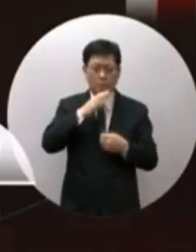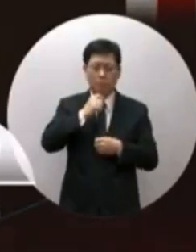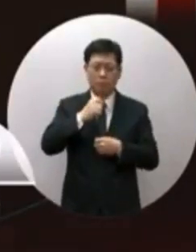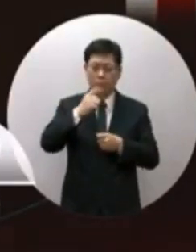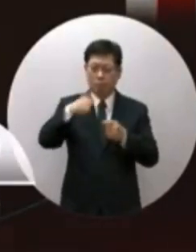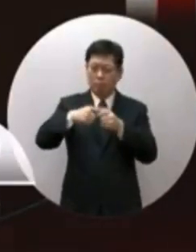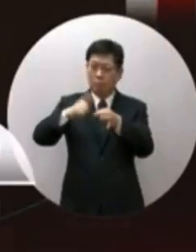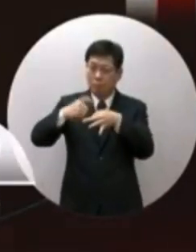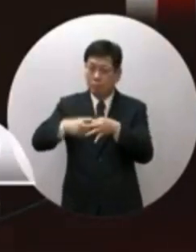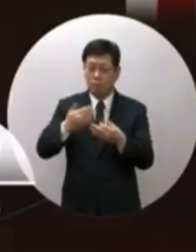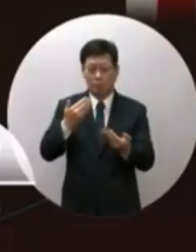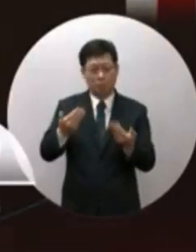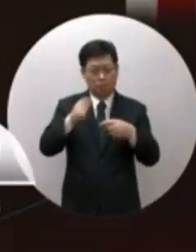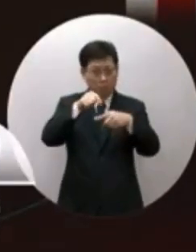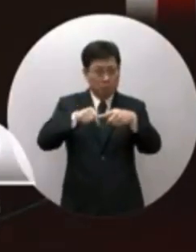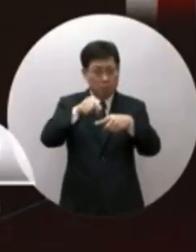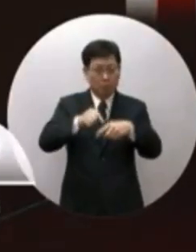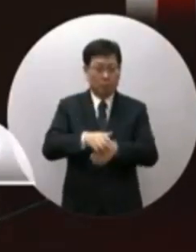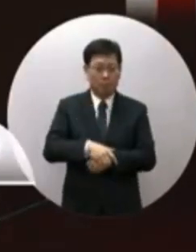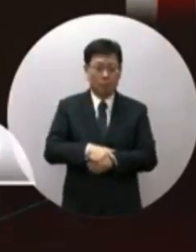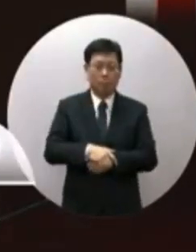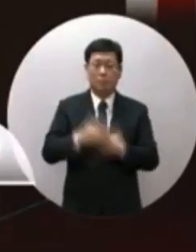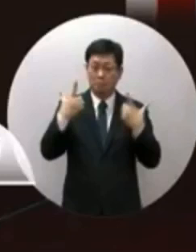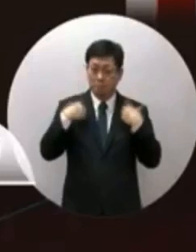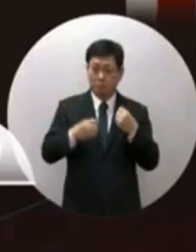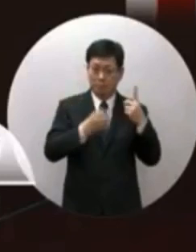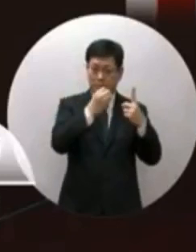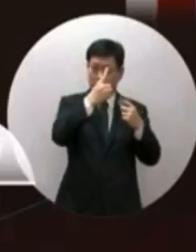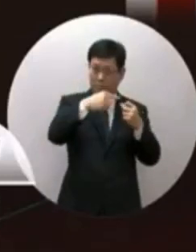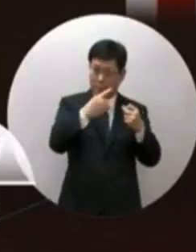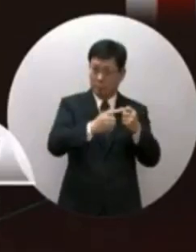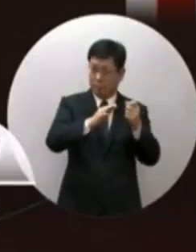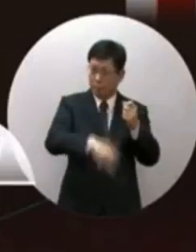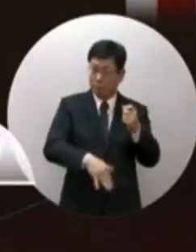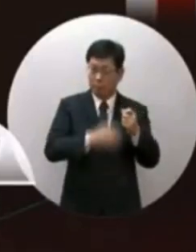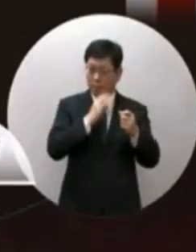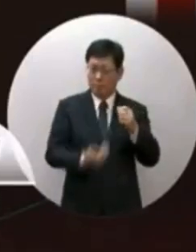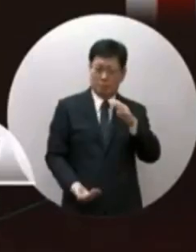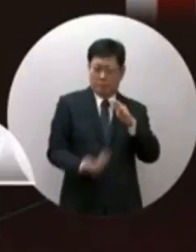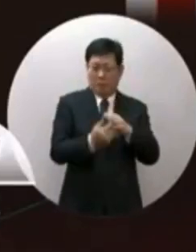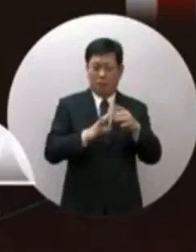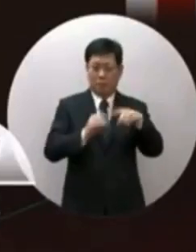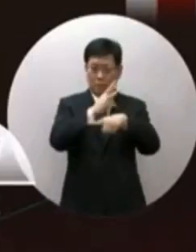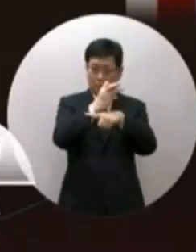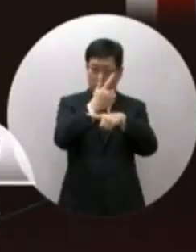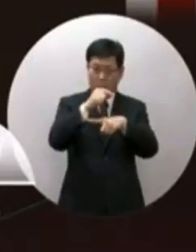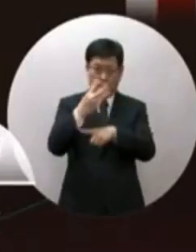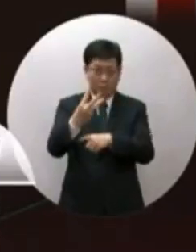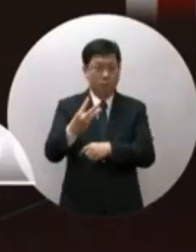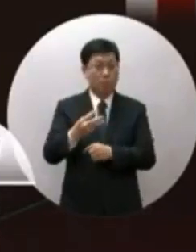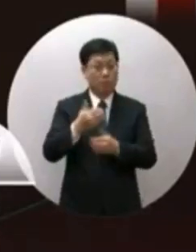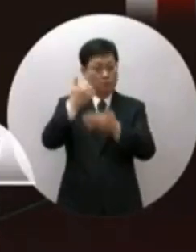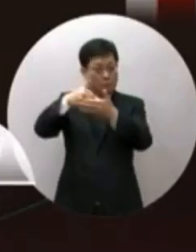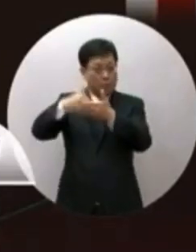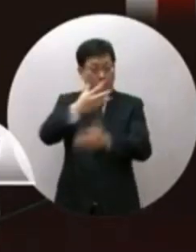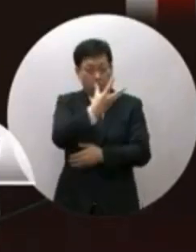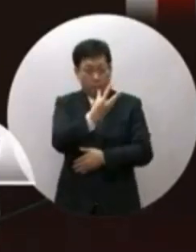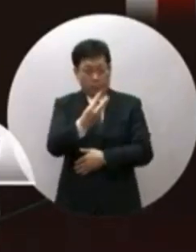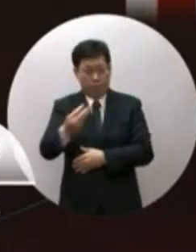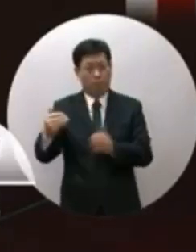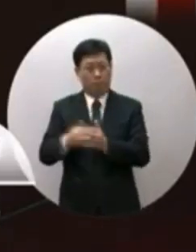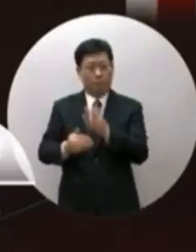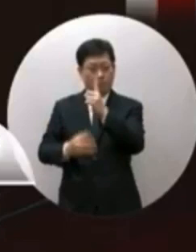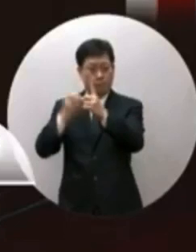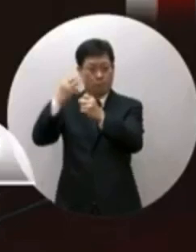产毛额平均数比例，由101年底高峰36.3%，逐年下降